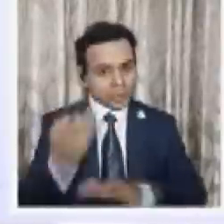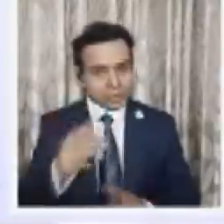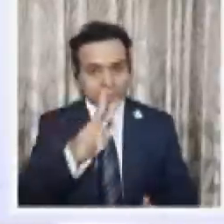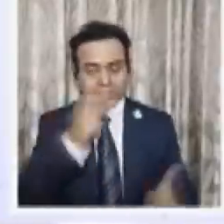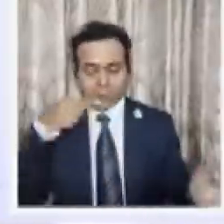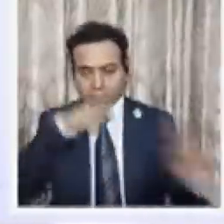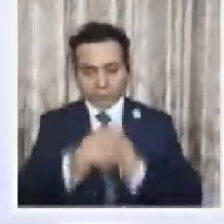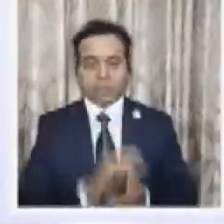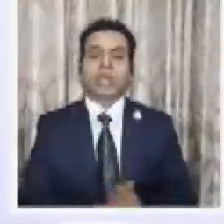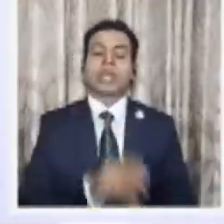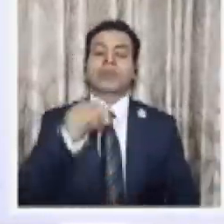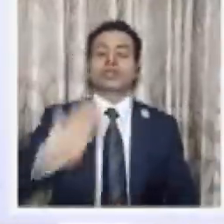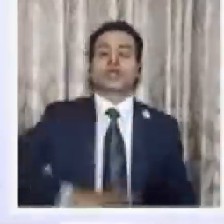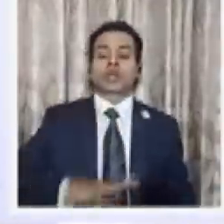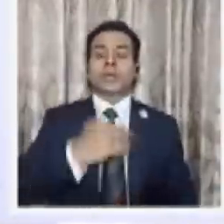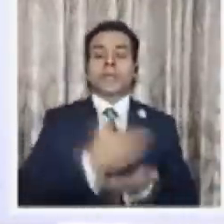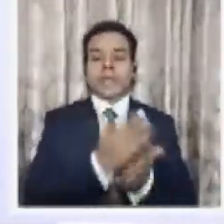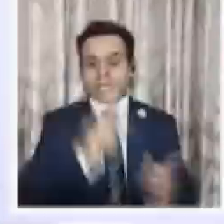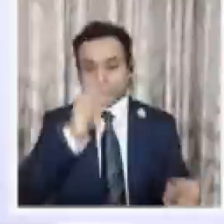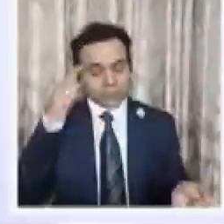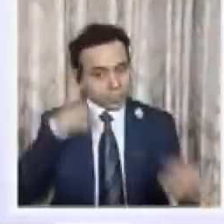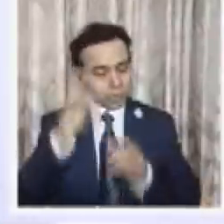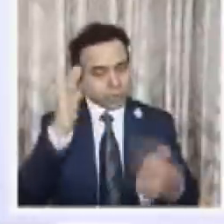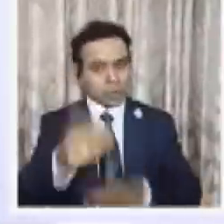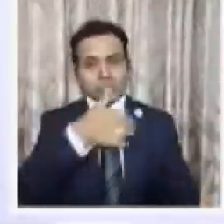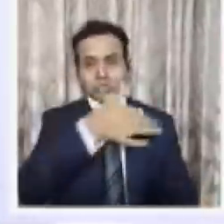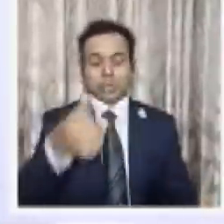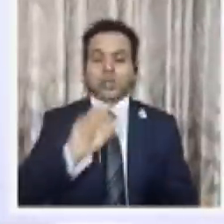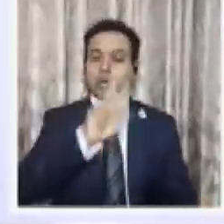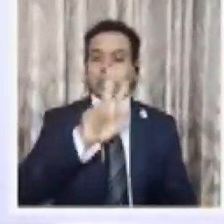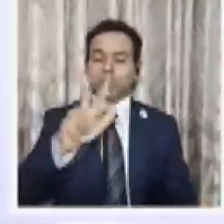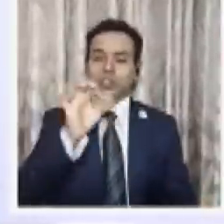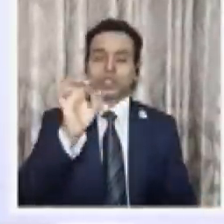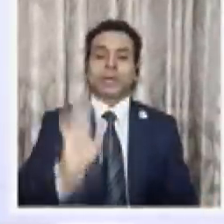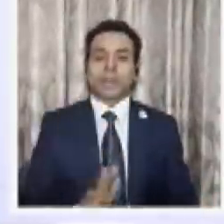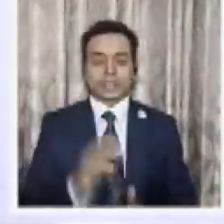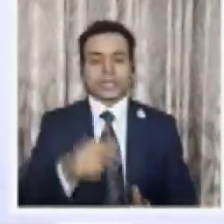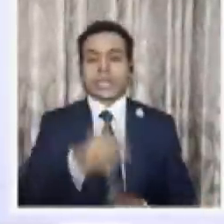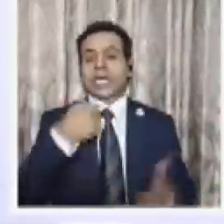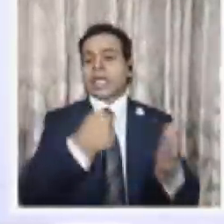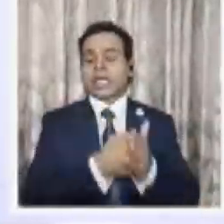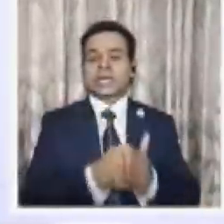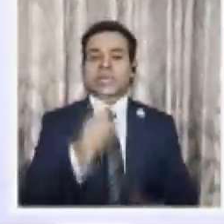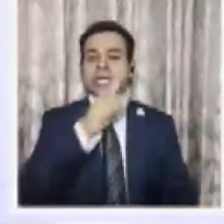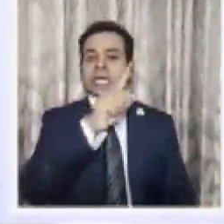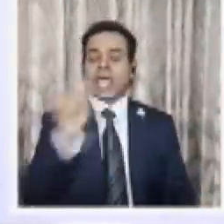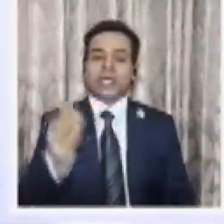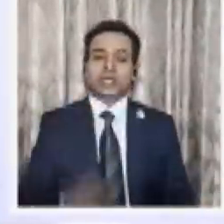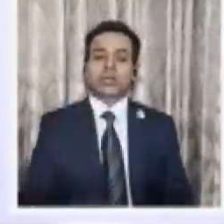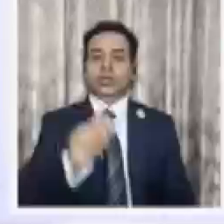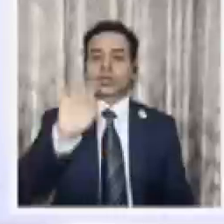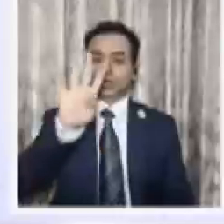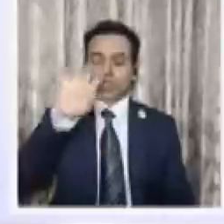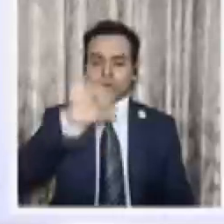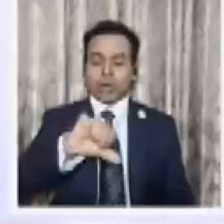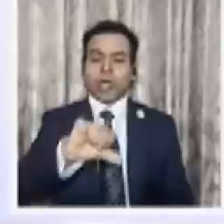ভিত্তিক মৃত্যুর সংখ্যা ঢাকা বিভাগে 1,320 জন 48.73%, চট্টগ্রাম